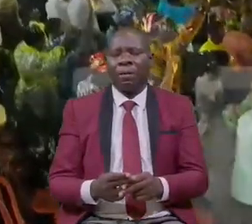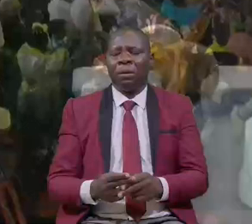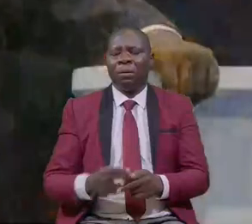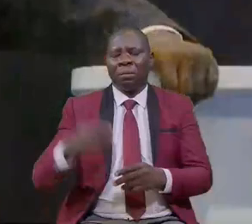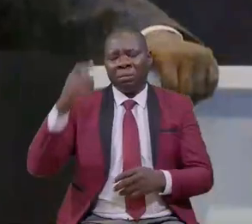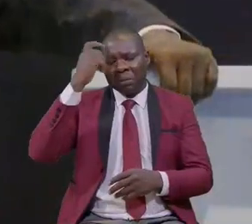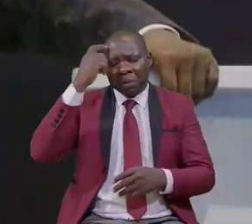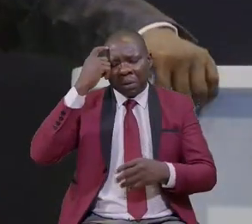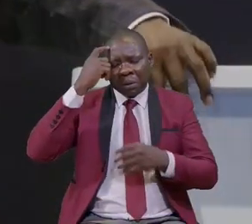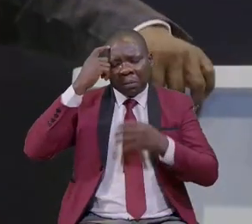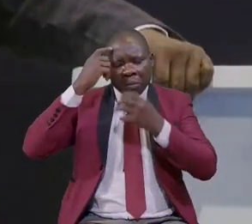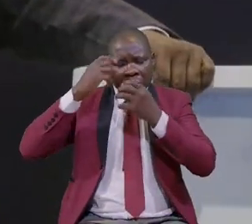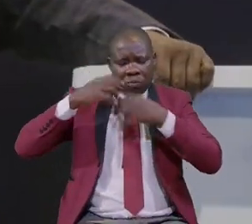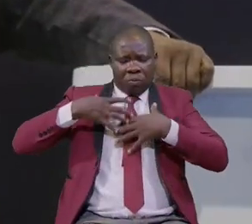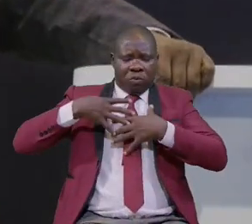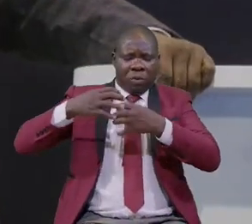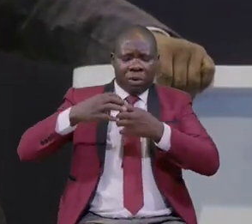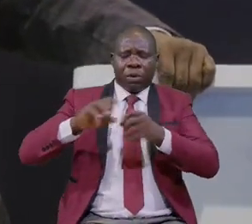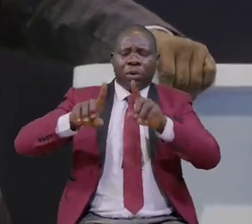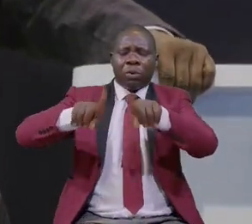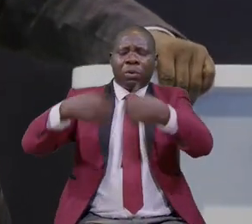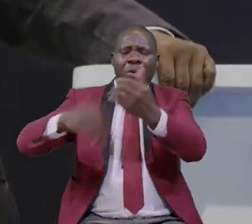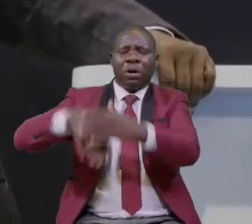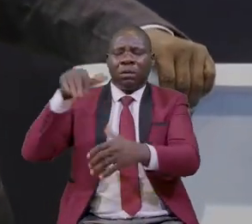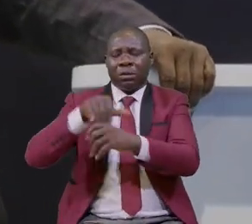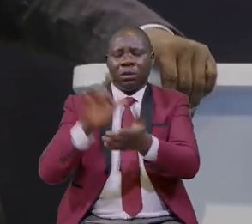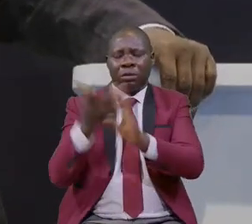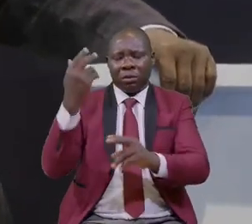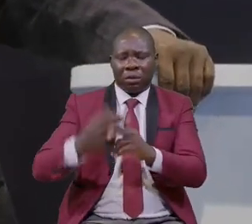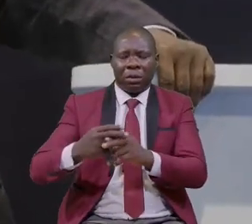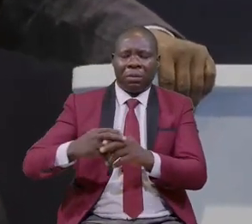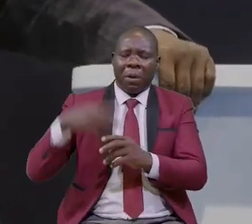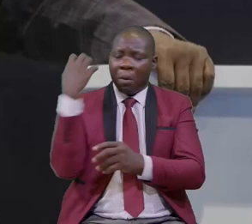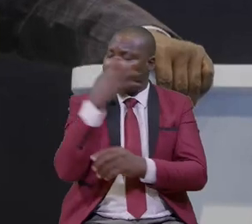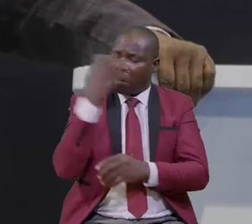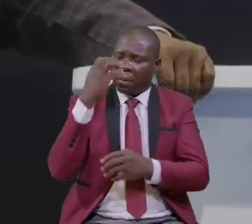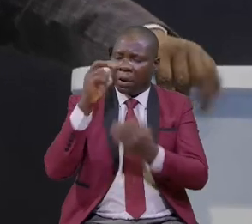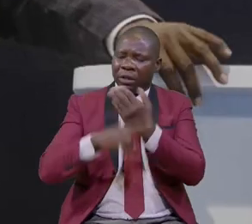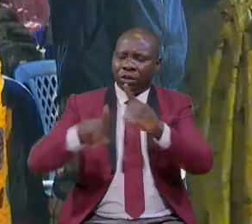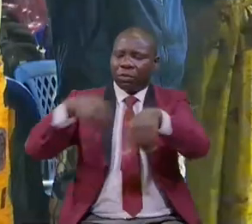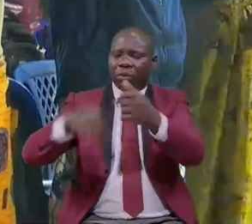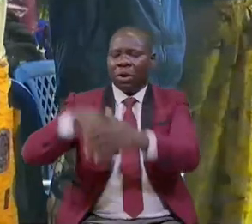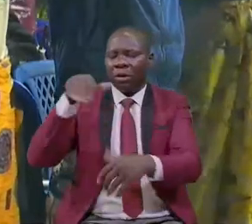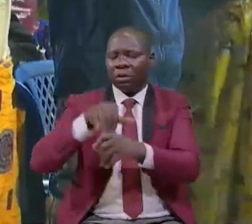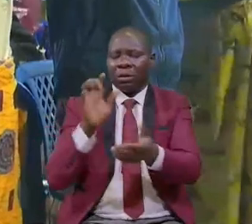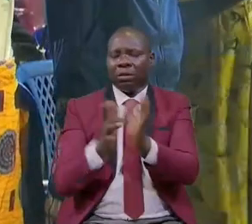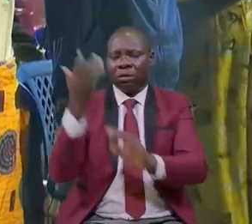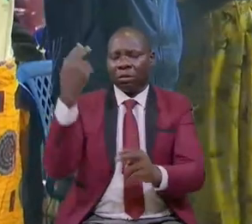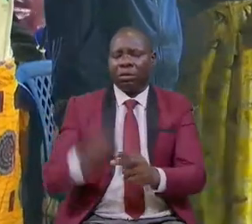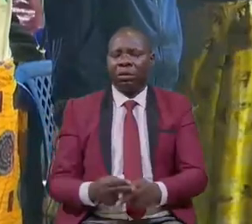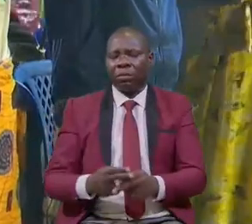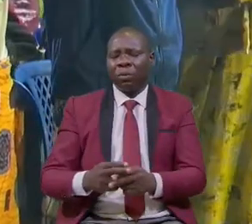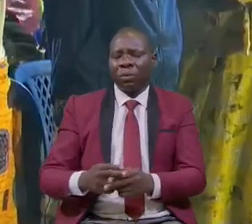Jésus tumeur du cerveau disparaît au nom de Jésus folie disparaît au nom de